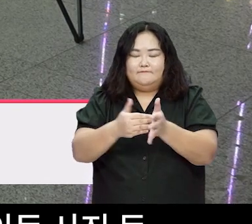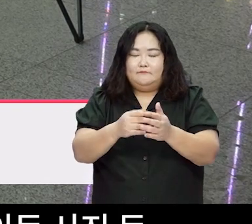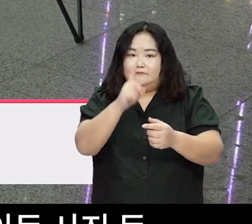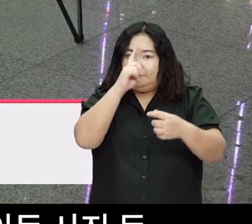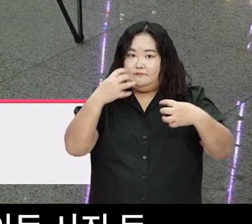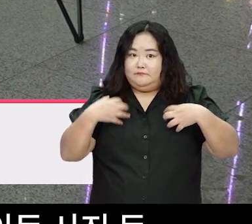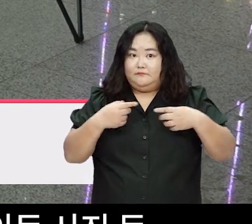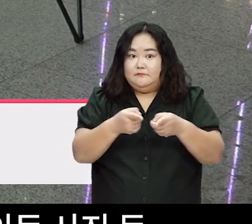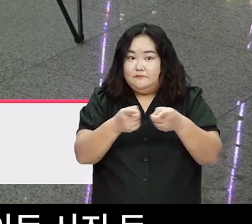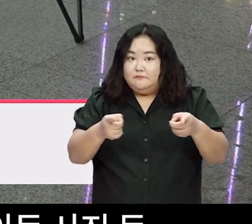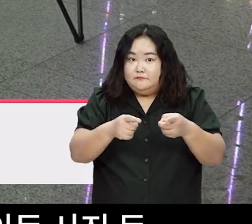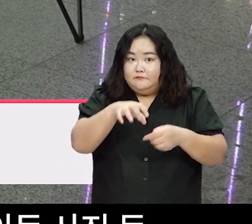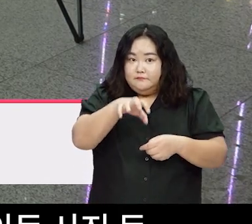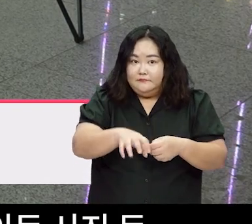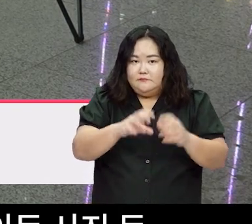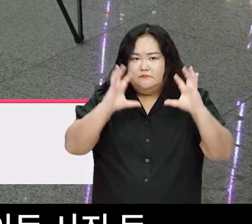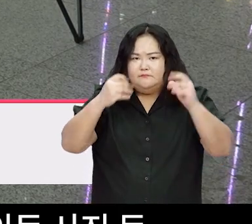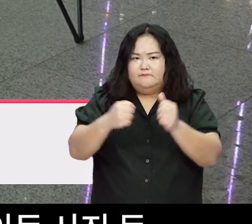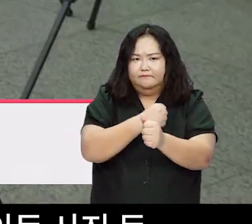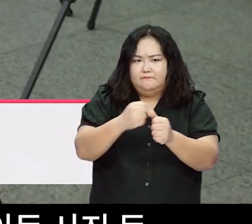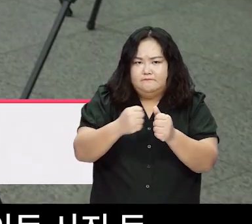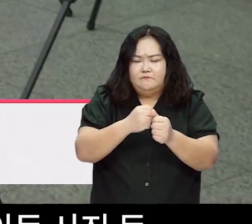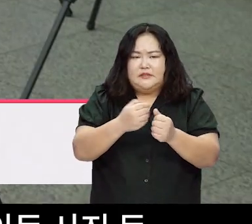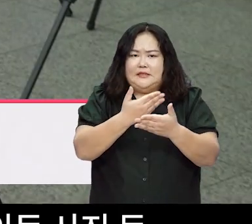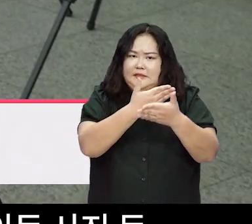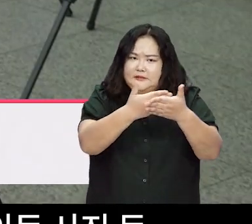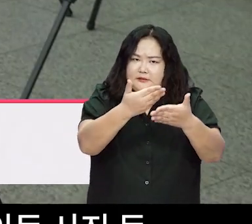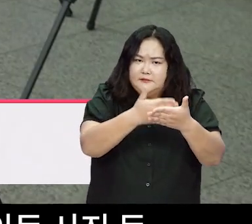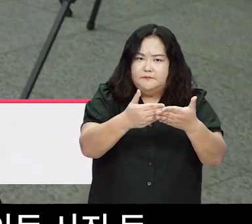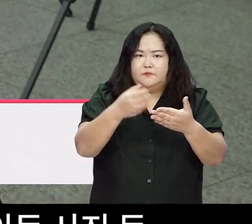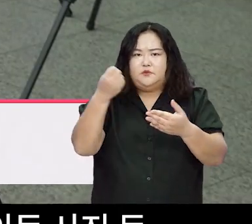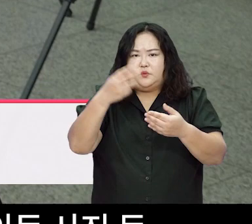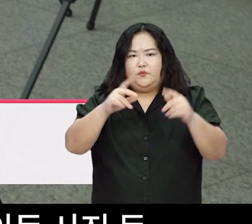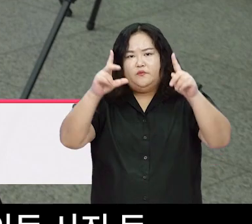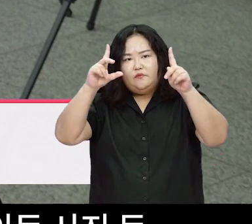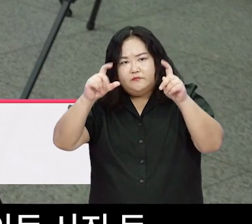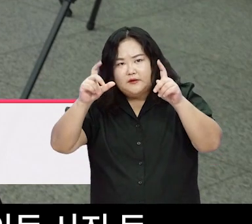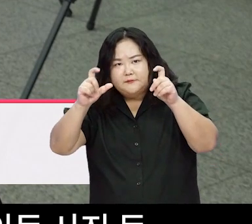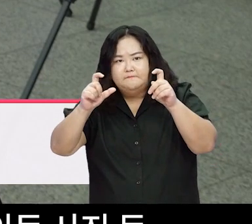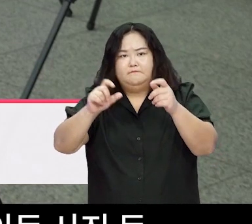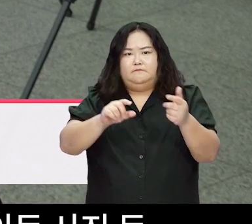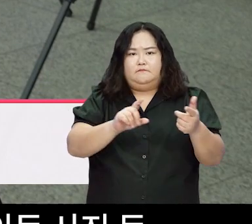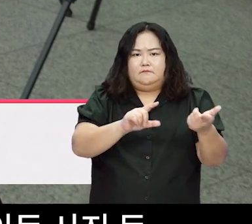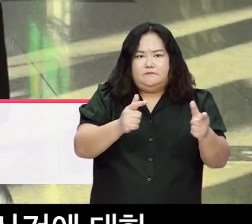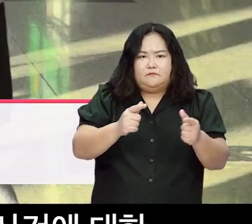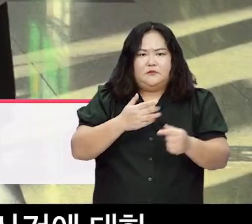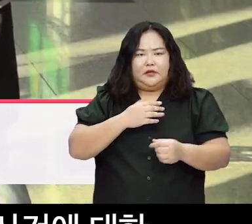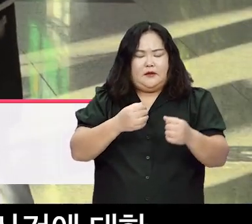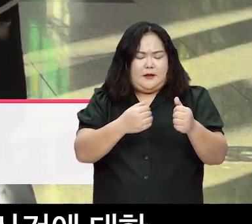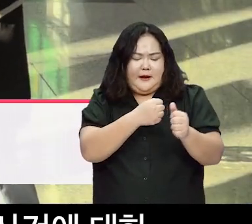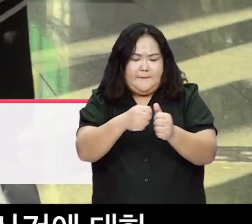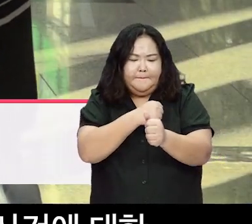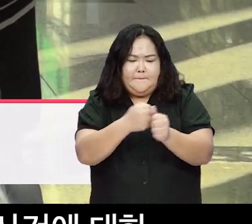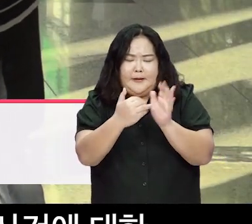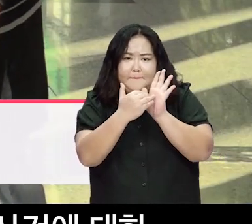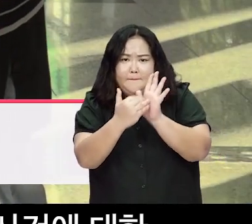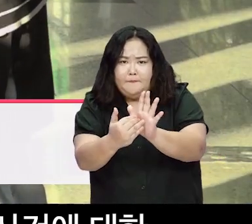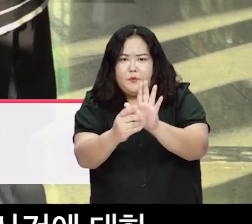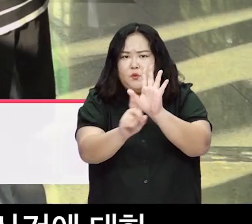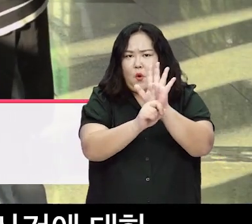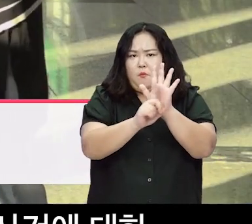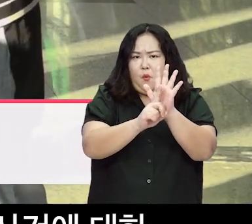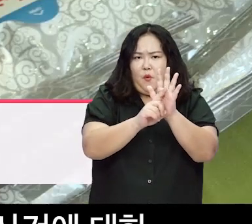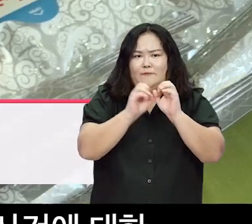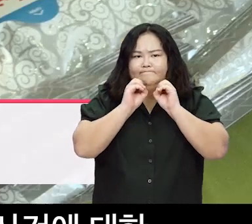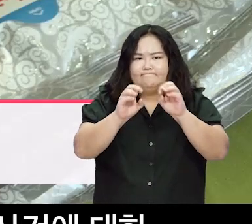시청 1층 로비에선 아동학대 예방 메시지를 담은 그림과 최근 학대 피해 아동 사진 등 30점을 전시하고